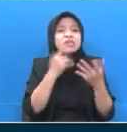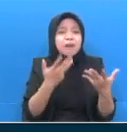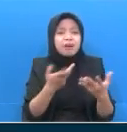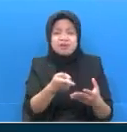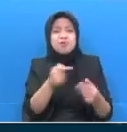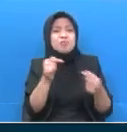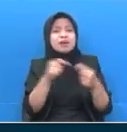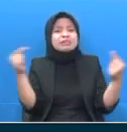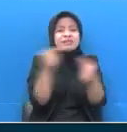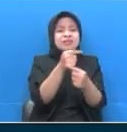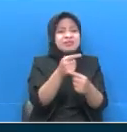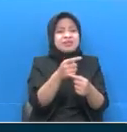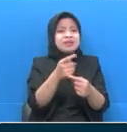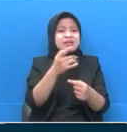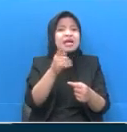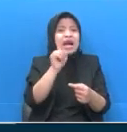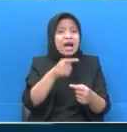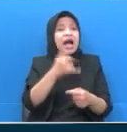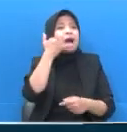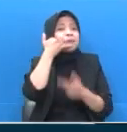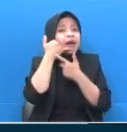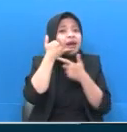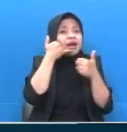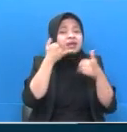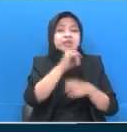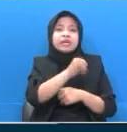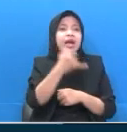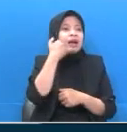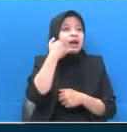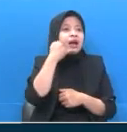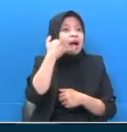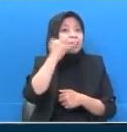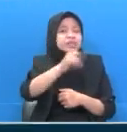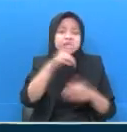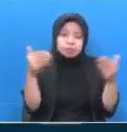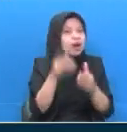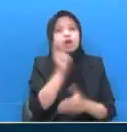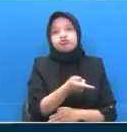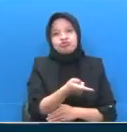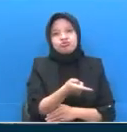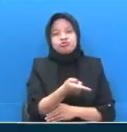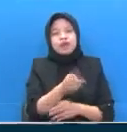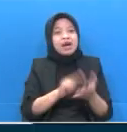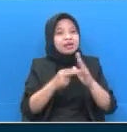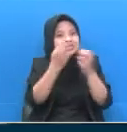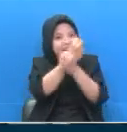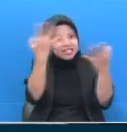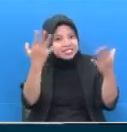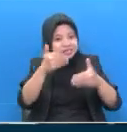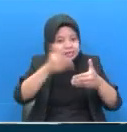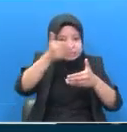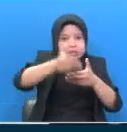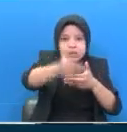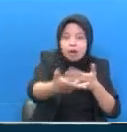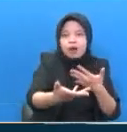miss-nya di dalam perkara ini. HP Joshua harus ditemukan. Sehingga apa yang terjadi itu, apakah dalam profil